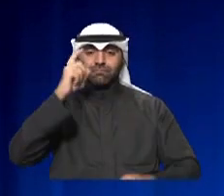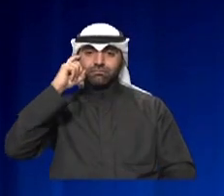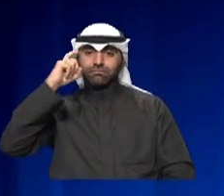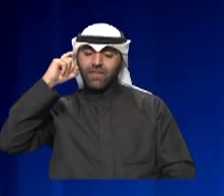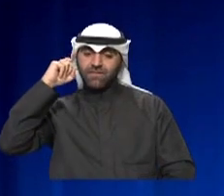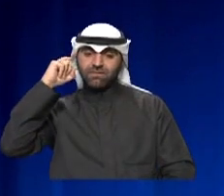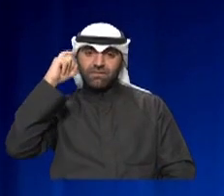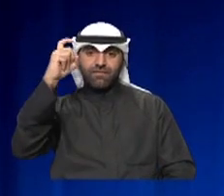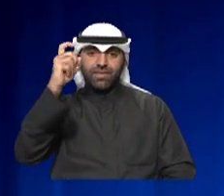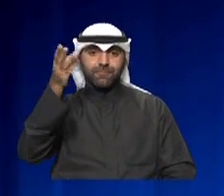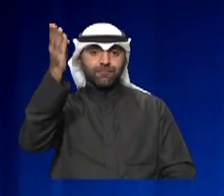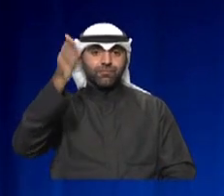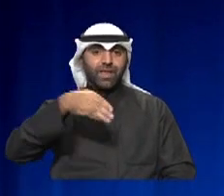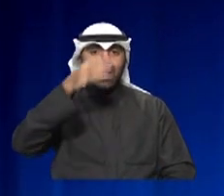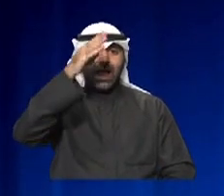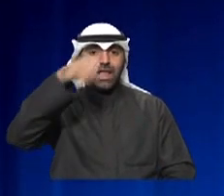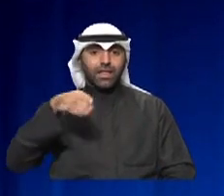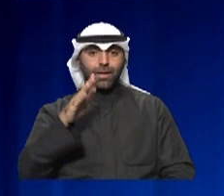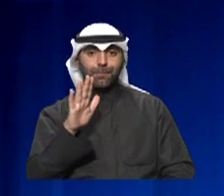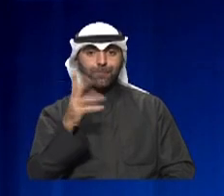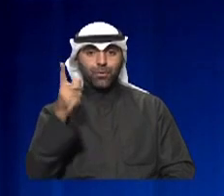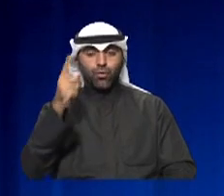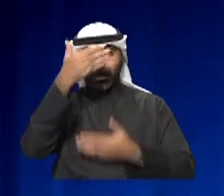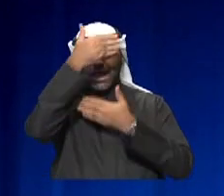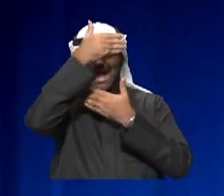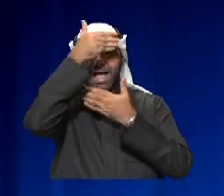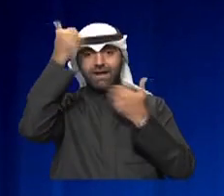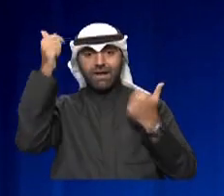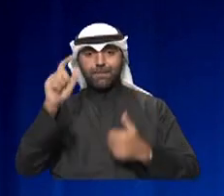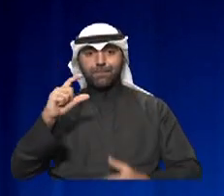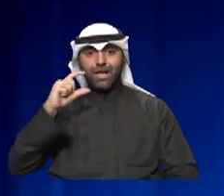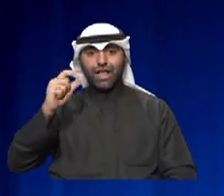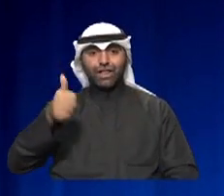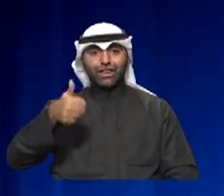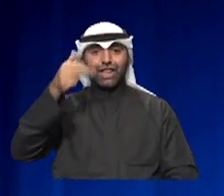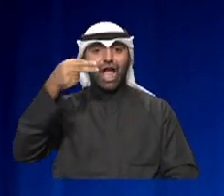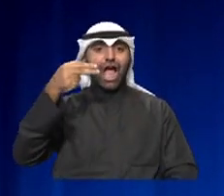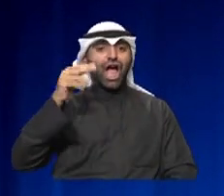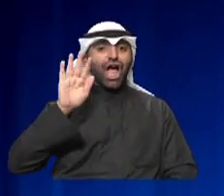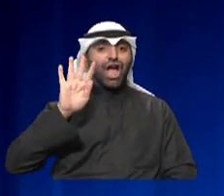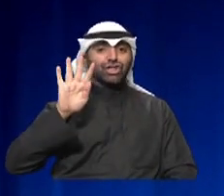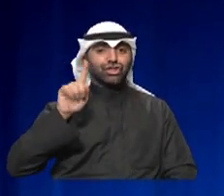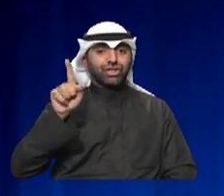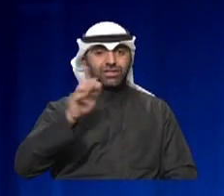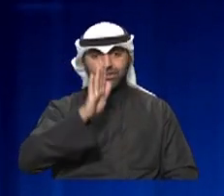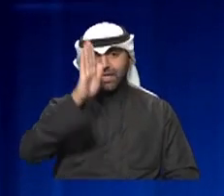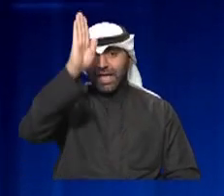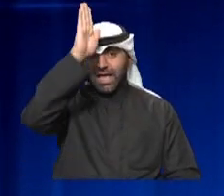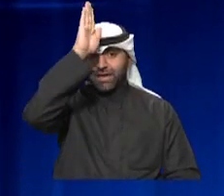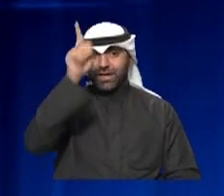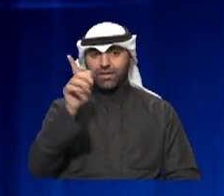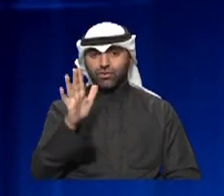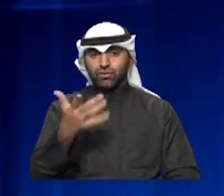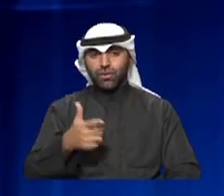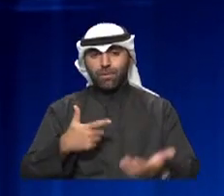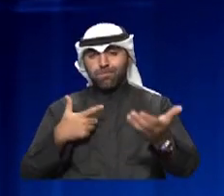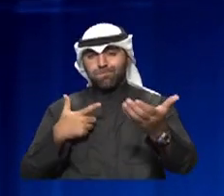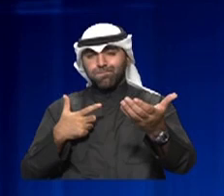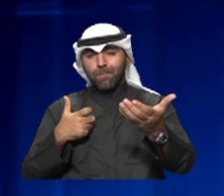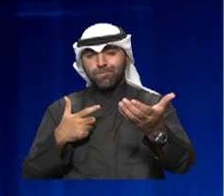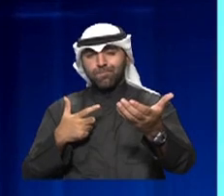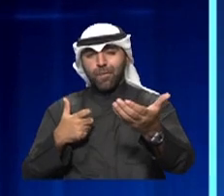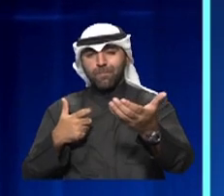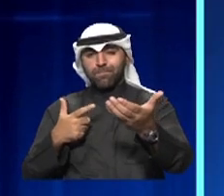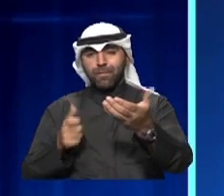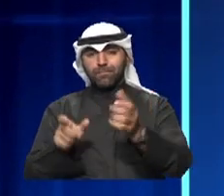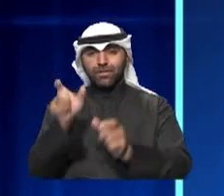شمال جمهورية العراق الشقيقة وأدى إلى مقتل وإصابة عدد من أفراد القوات الأمنية. وشددت الوزارة في